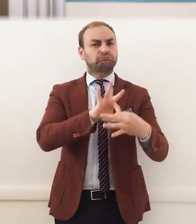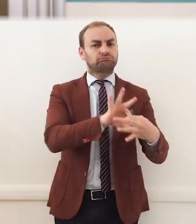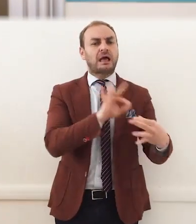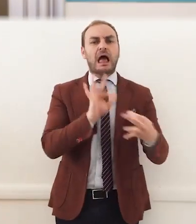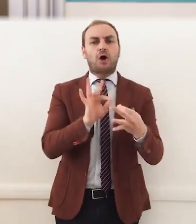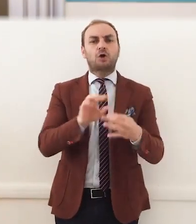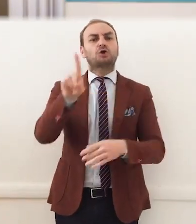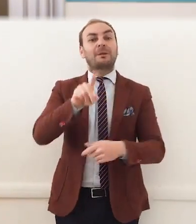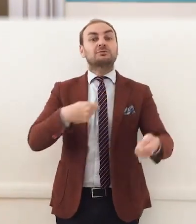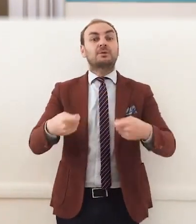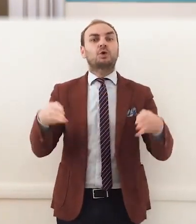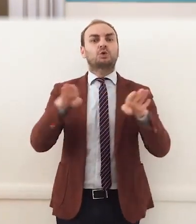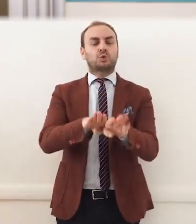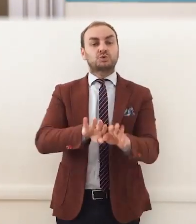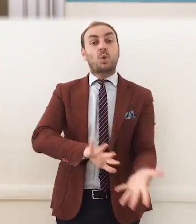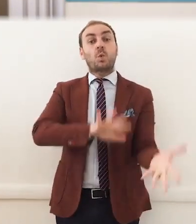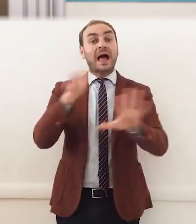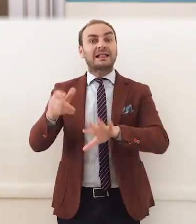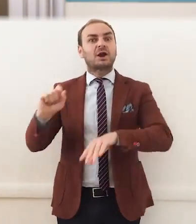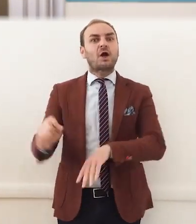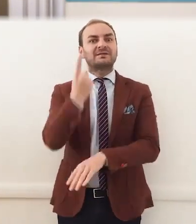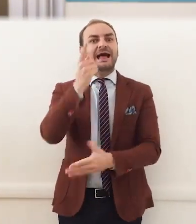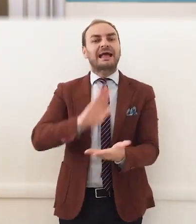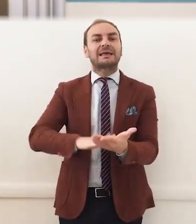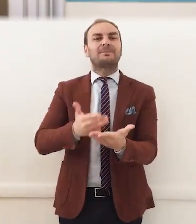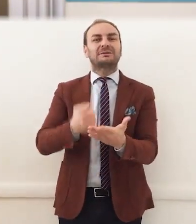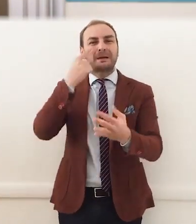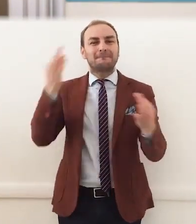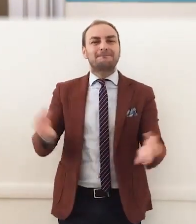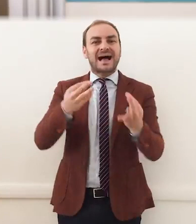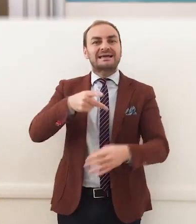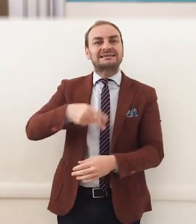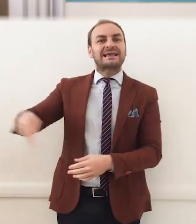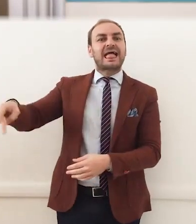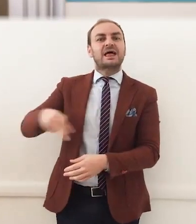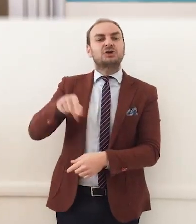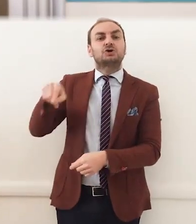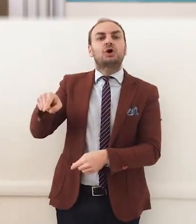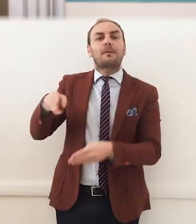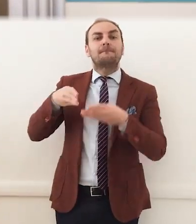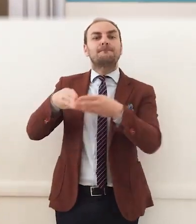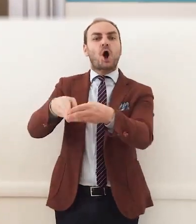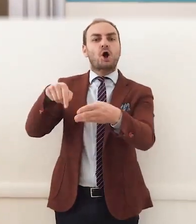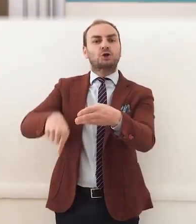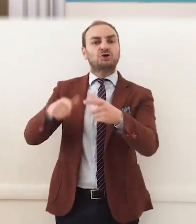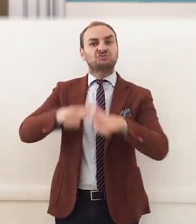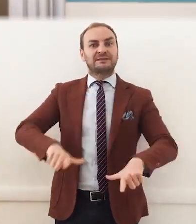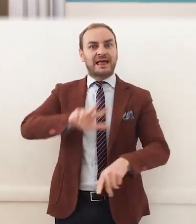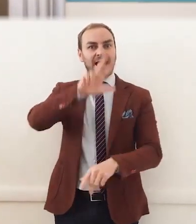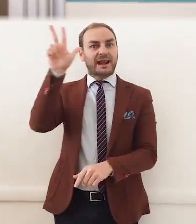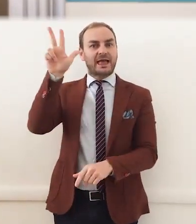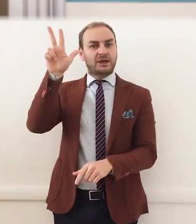novità è la chiusura al passeggio al traffico pedonale del porto della nostra città